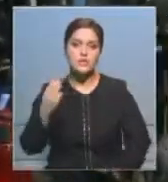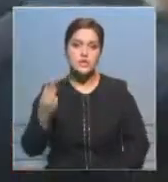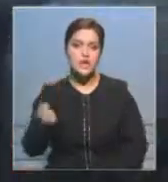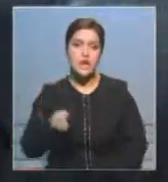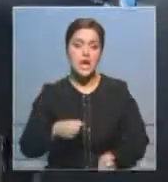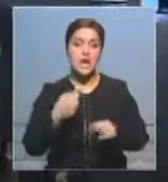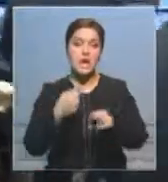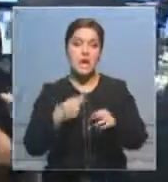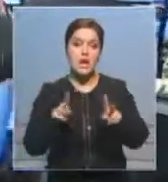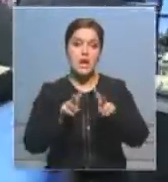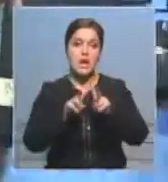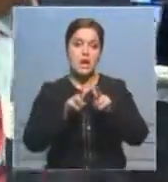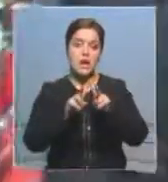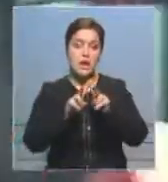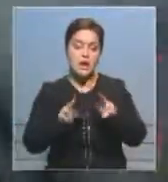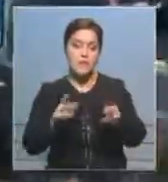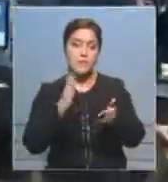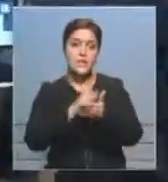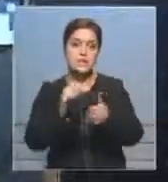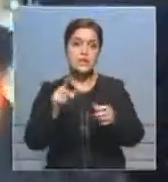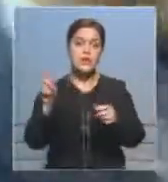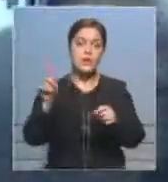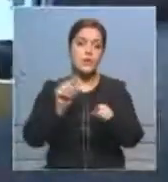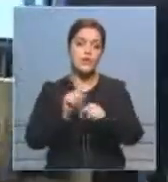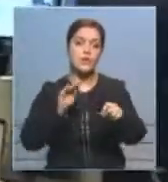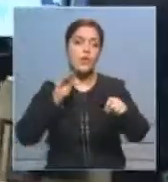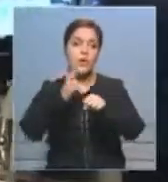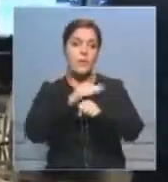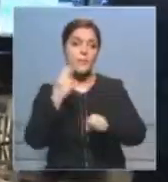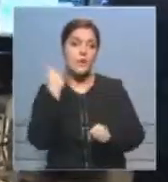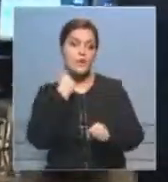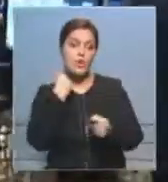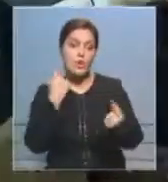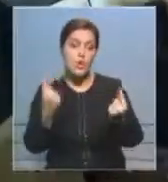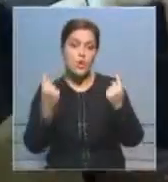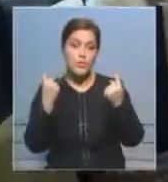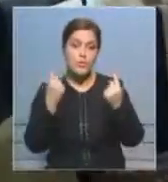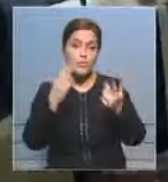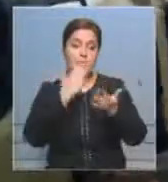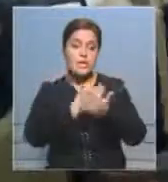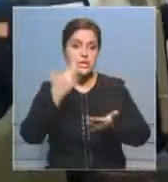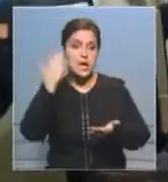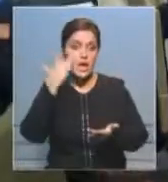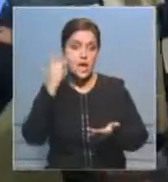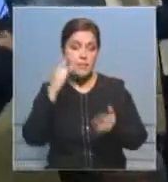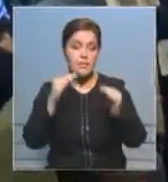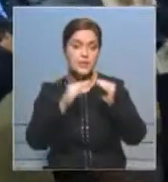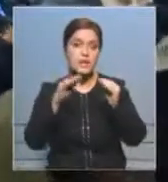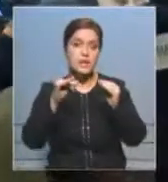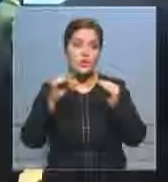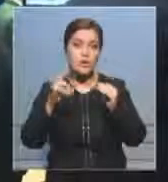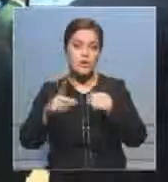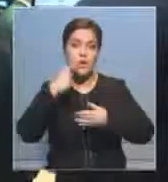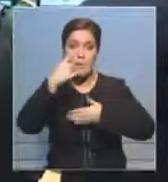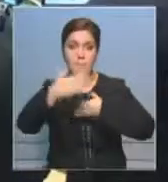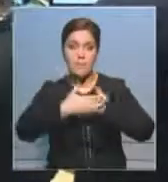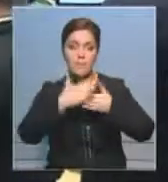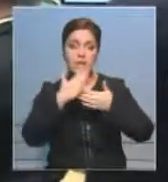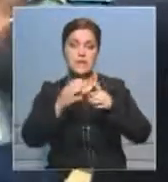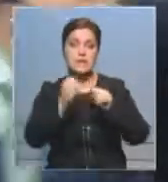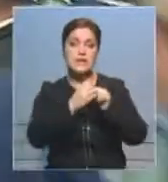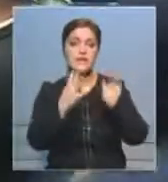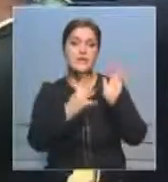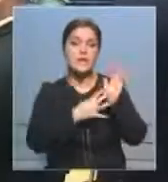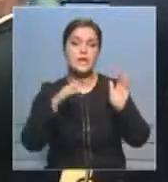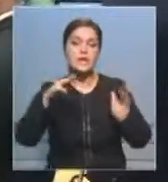беспрецедентный рост государственного долга америки от 10 триллионов в 2008 году приближается к отметке 19